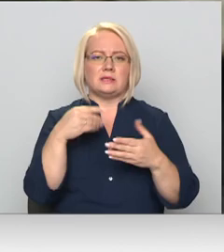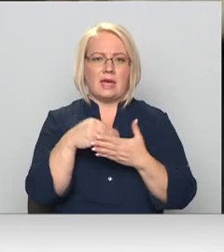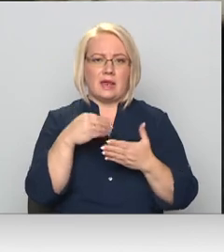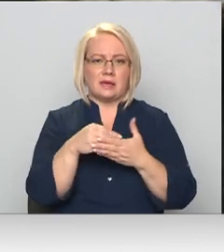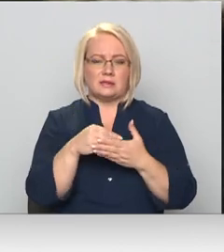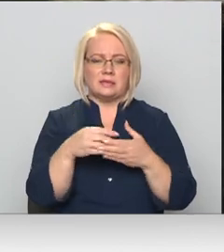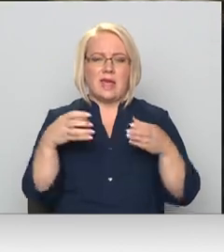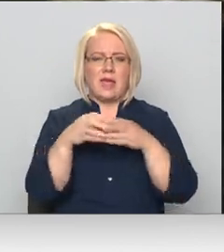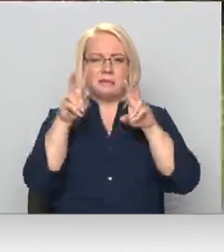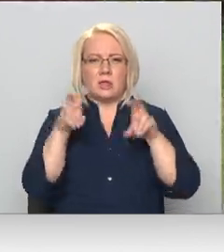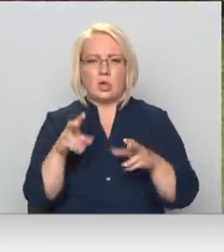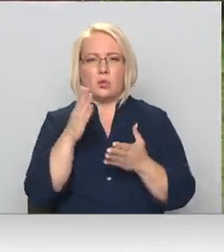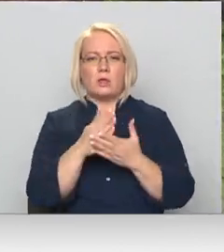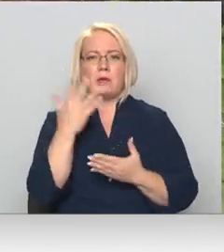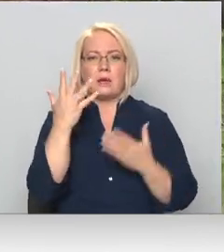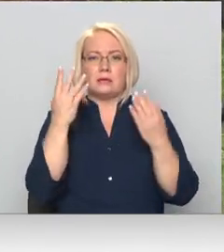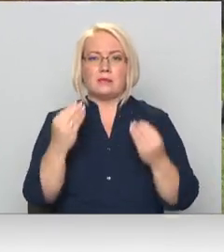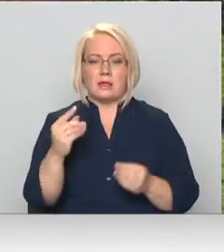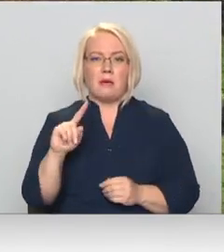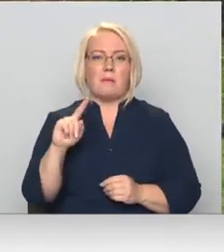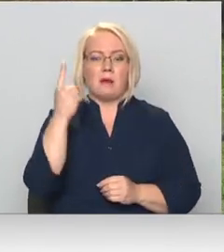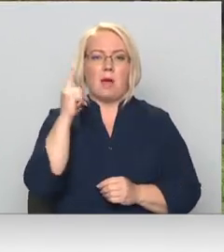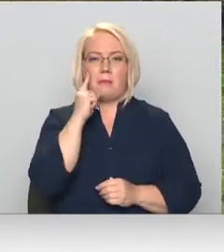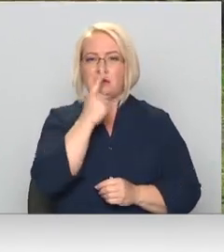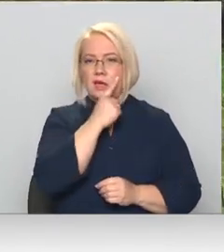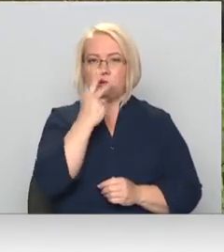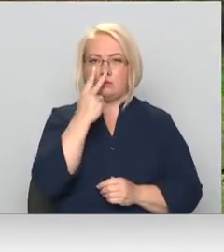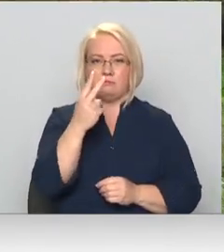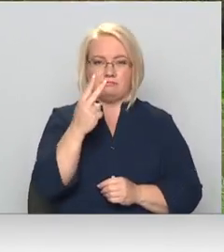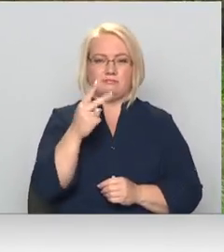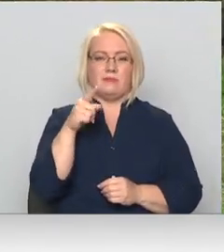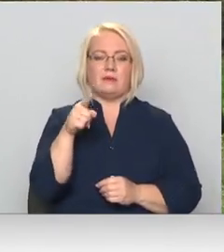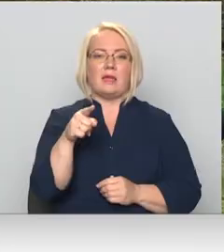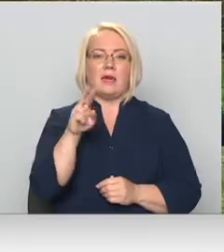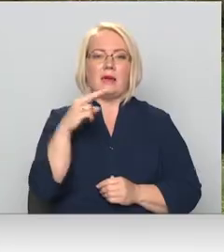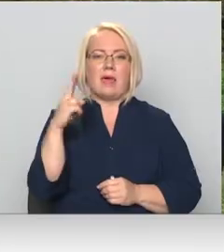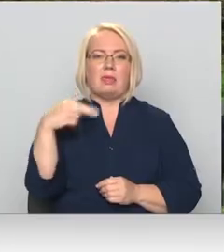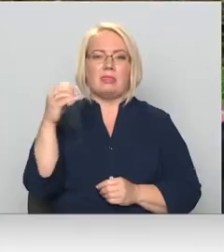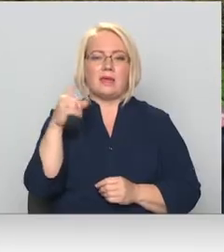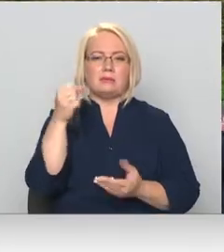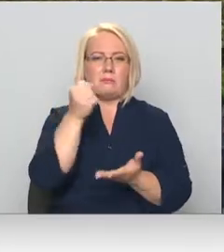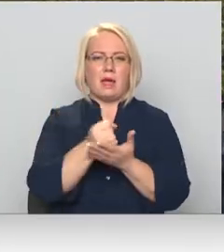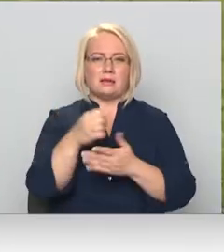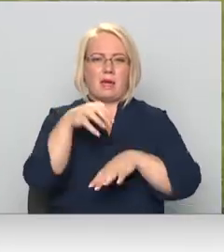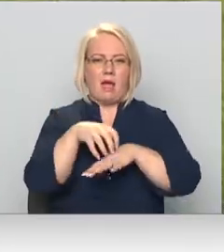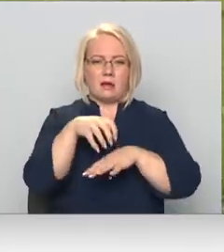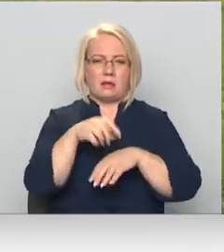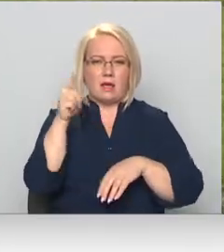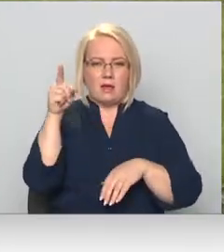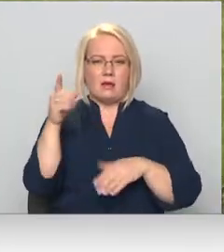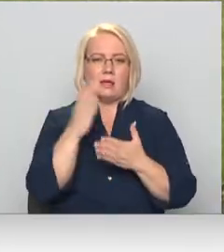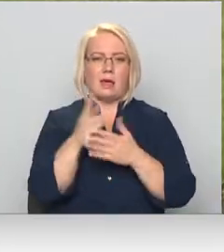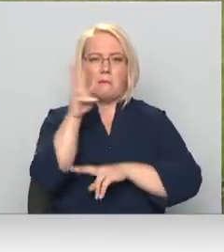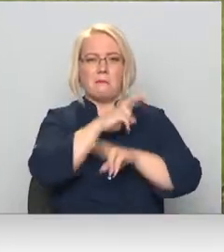Ekspedīcija notika 5 dienas. Pirmajā pēc acu liecinieku stāstītā Saldus novada Remtas pagasta doktorātā un Kaulačos tika